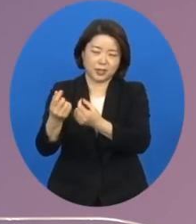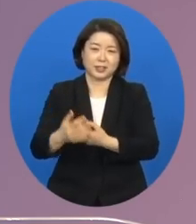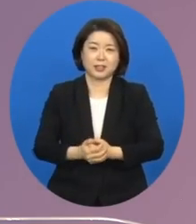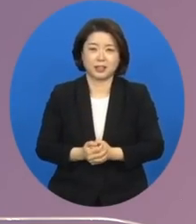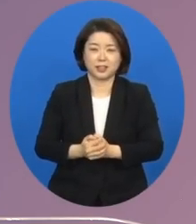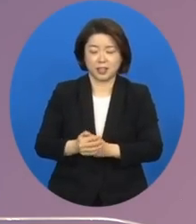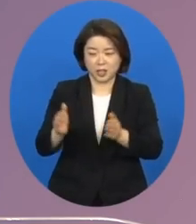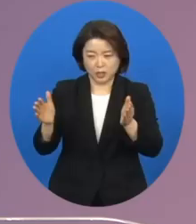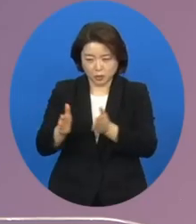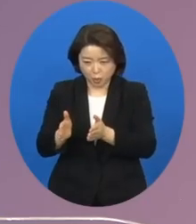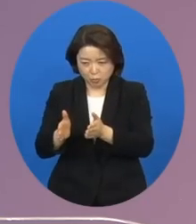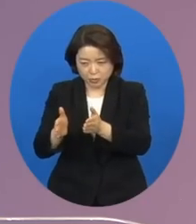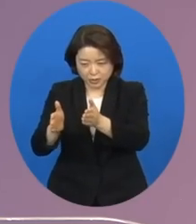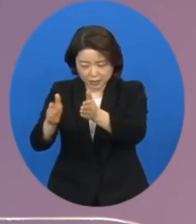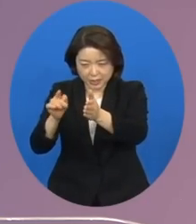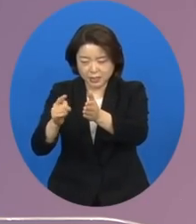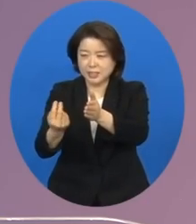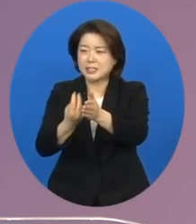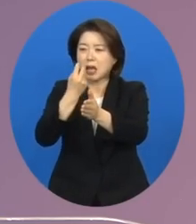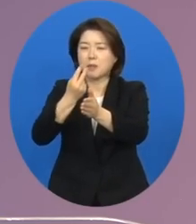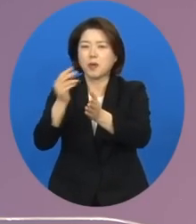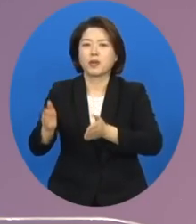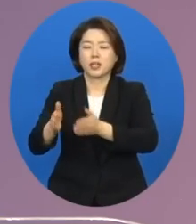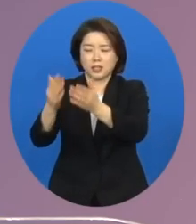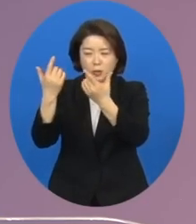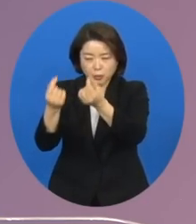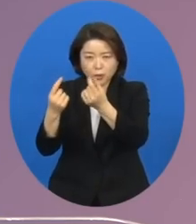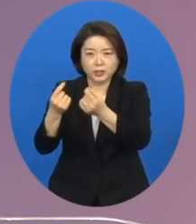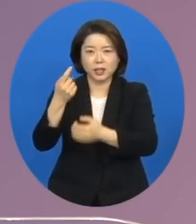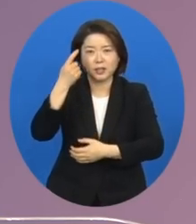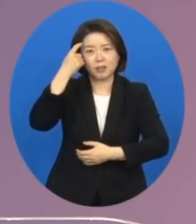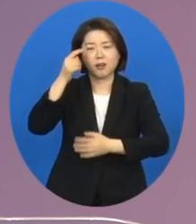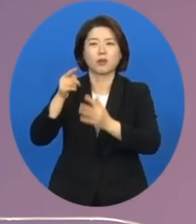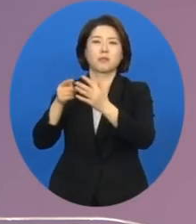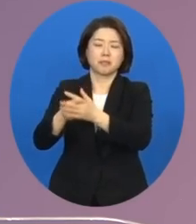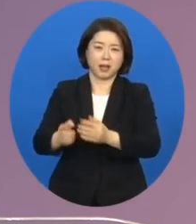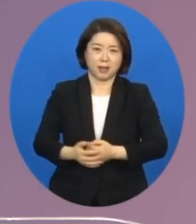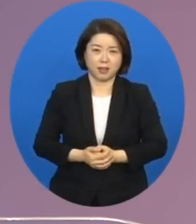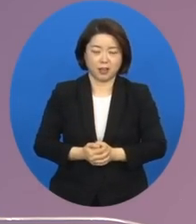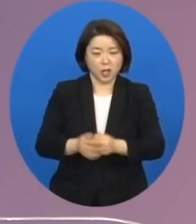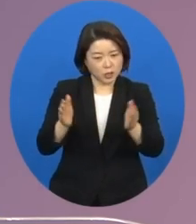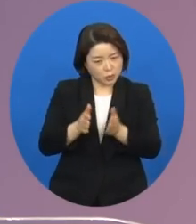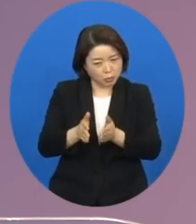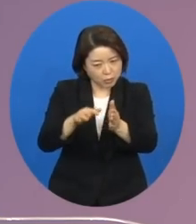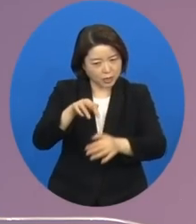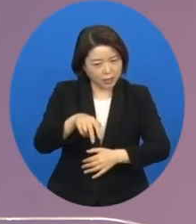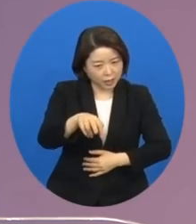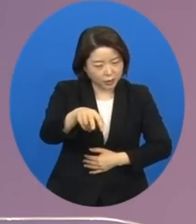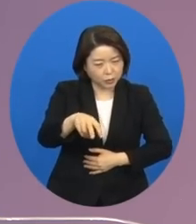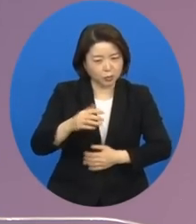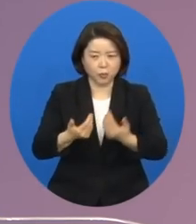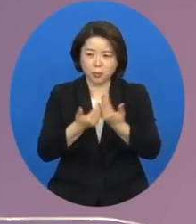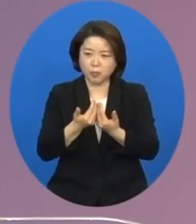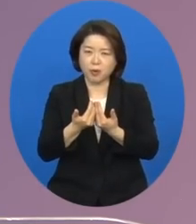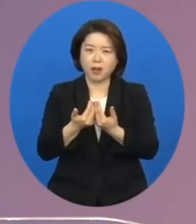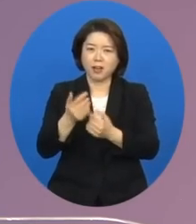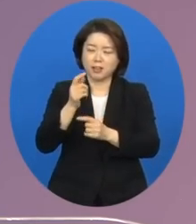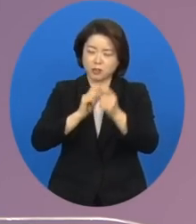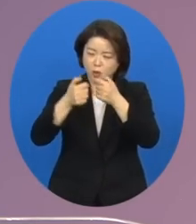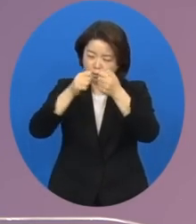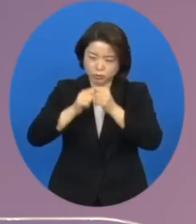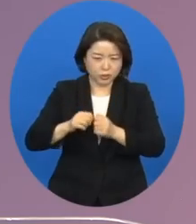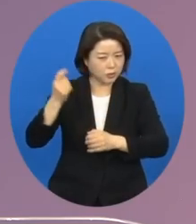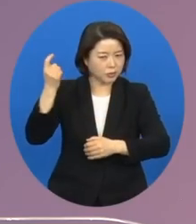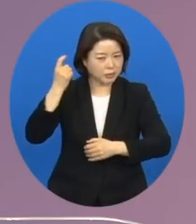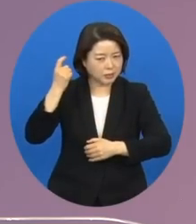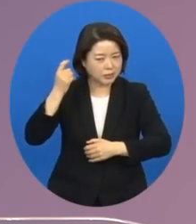좁은 길이 생명의 길이구나 알게 하셨어요 좁은 길 걷는다는 말도 어색하고 조금은 구체적으로 들리지 않을 수